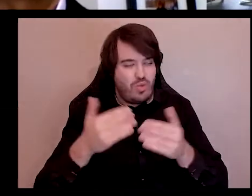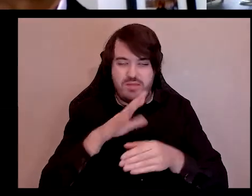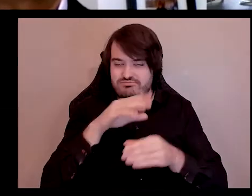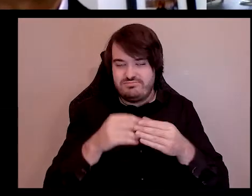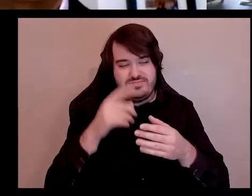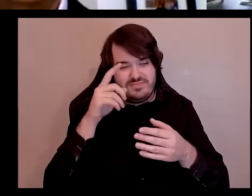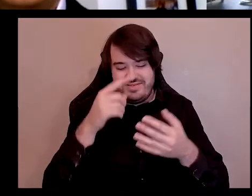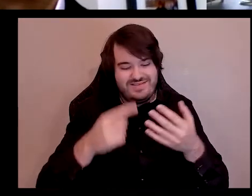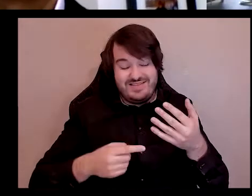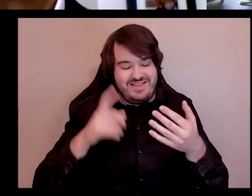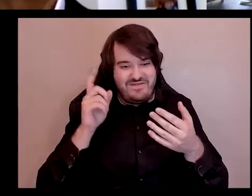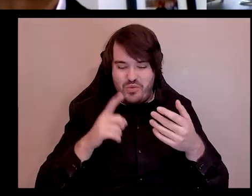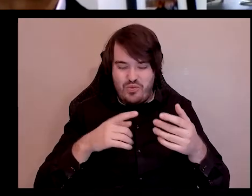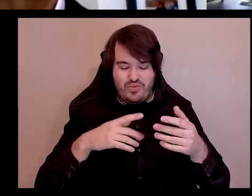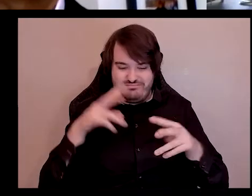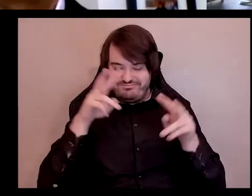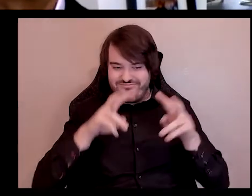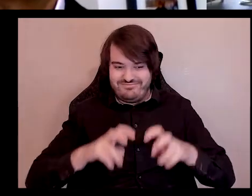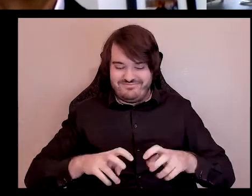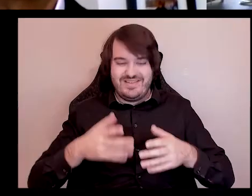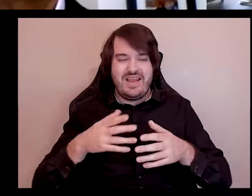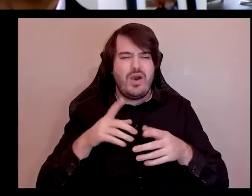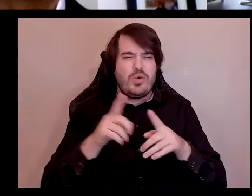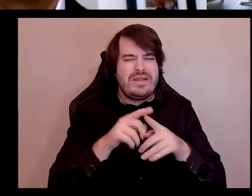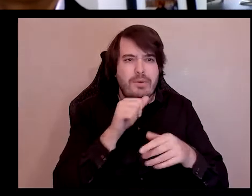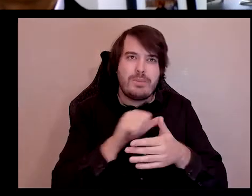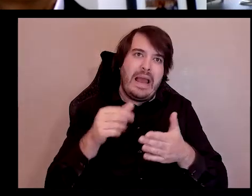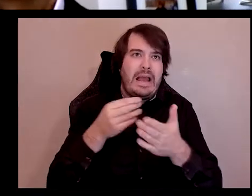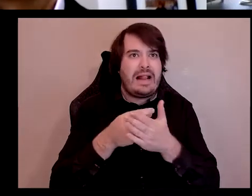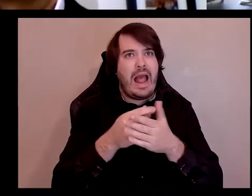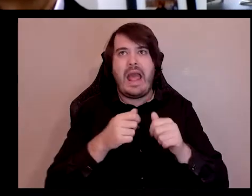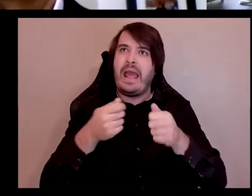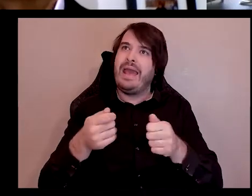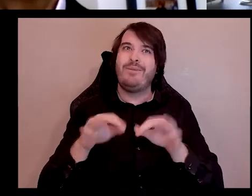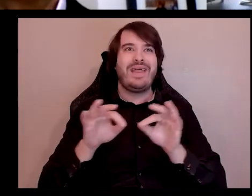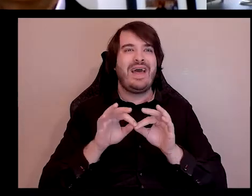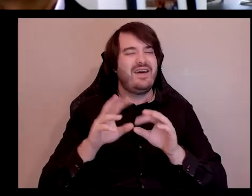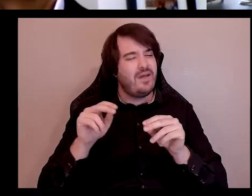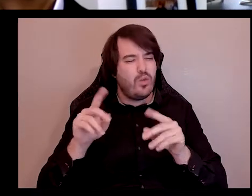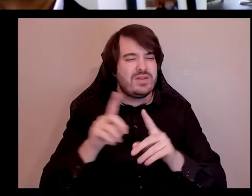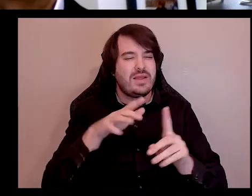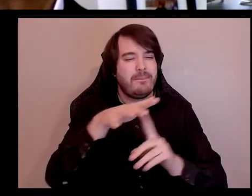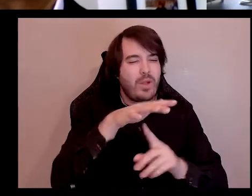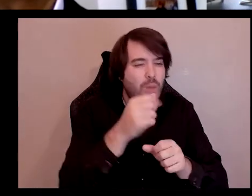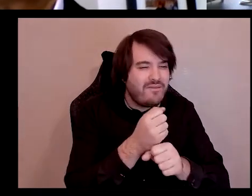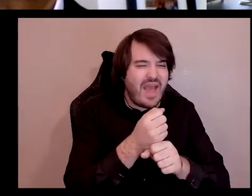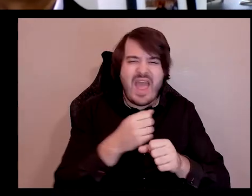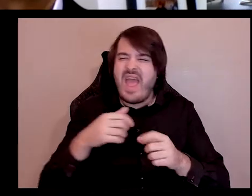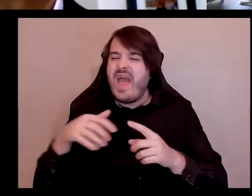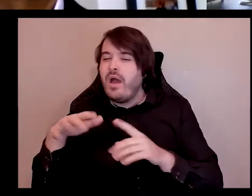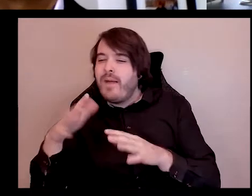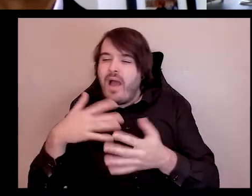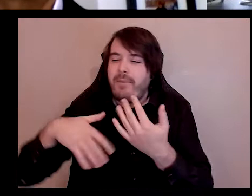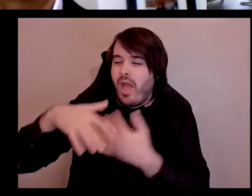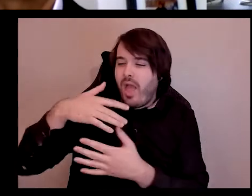des capacités de payer qui sont différentes. Ce sont d'autres facteurs aussi qu'il faut considérer. Au-delà de tout ça, il n'y a pas seulement le chèque de